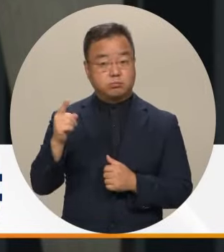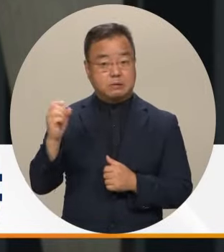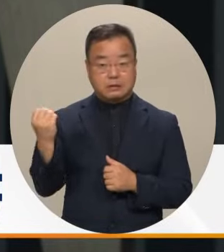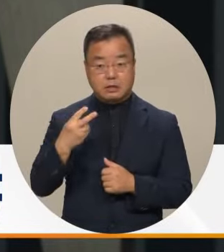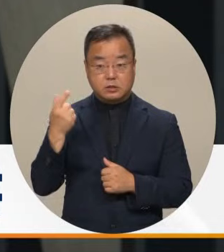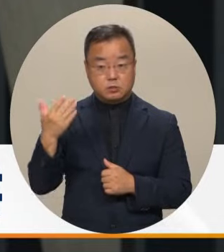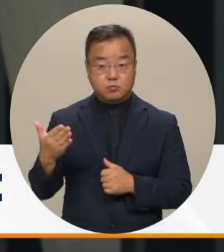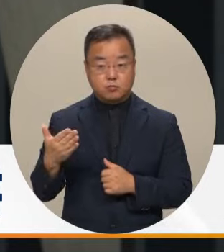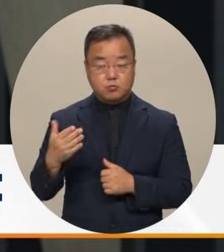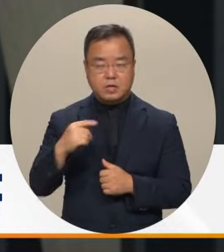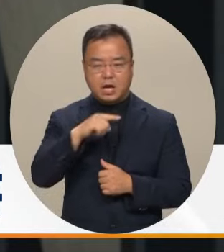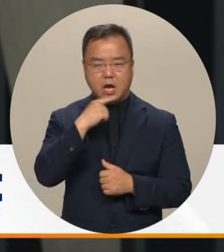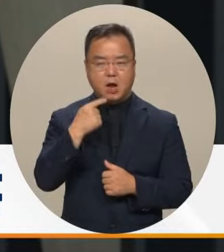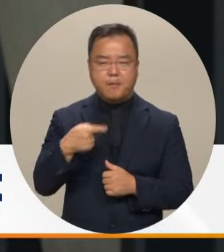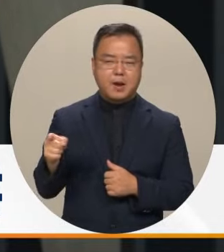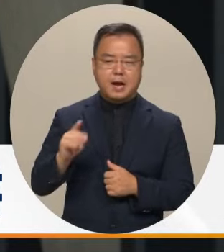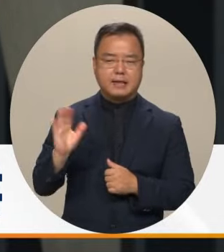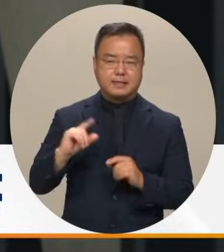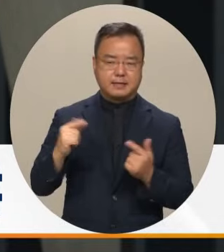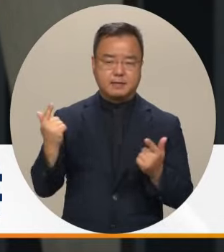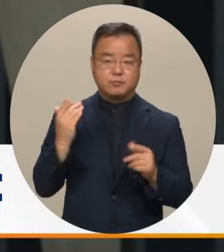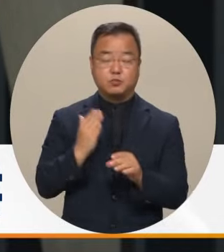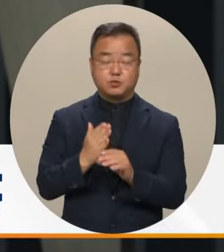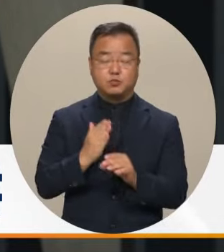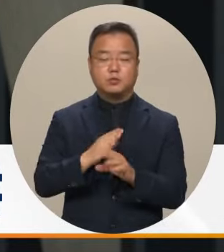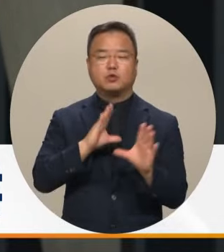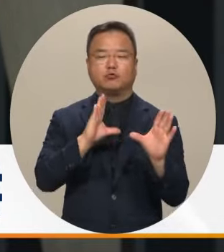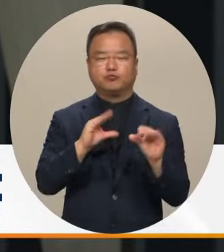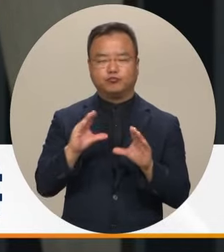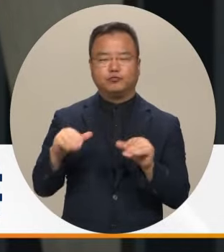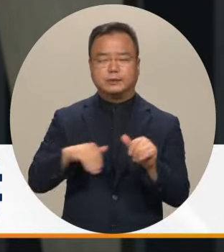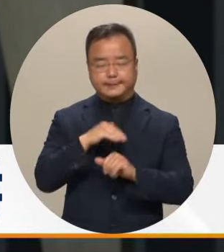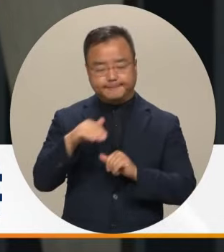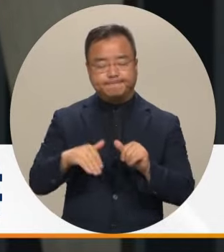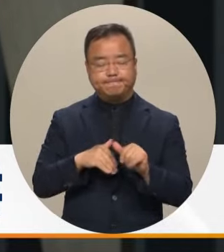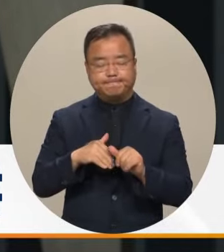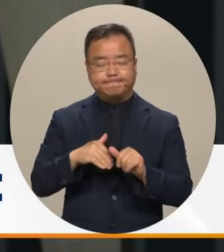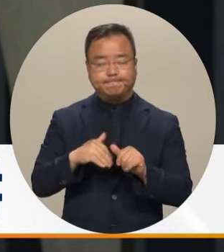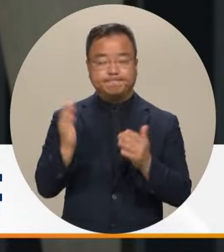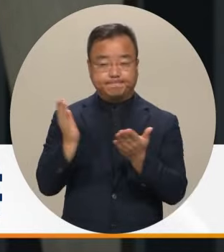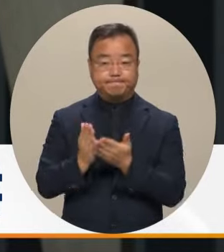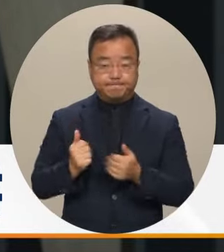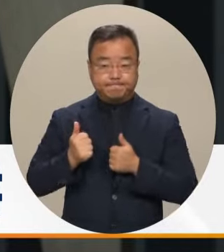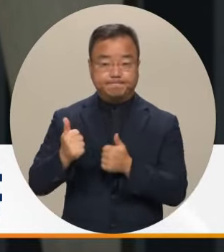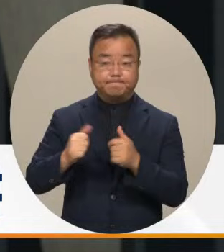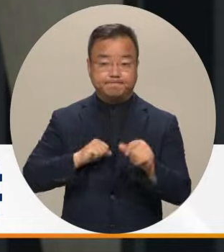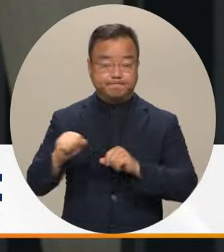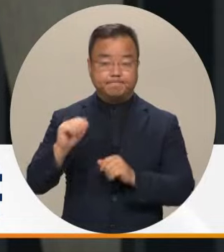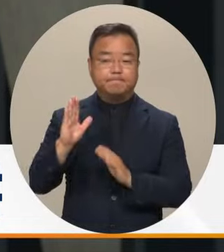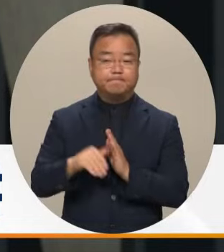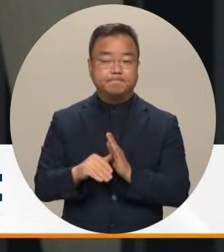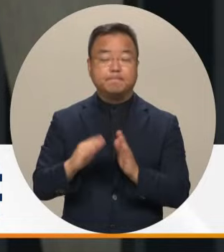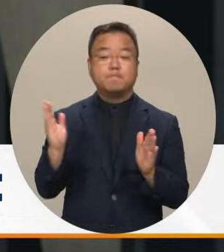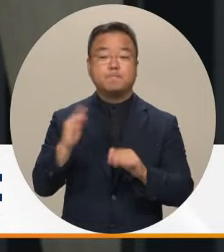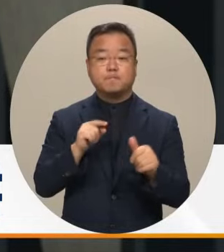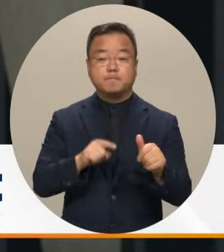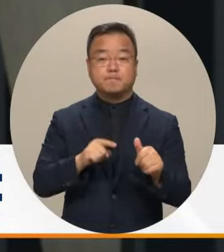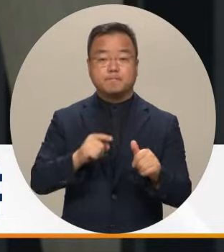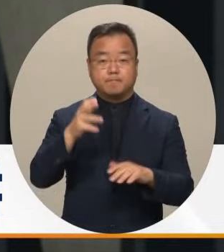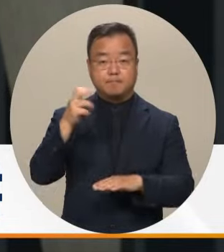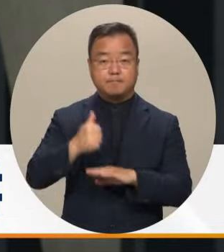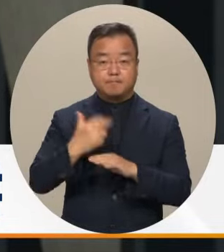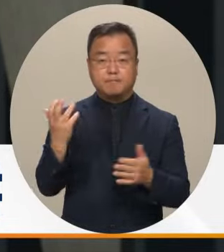아니거든요 그래서 조금 더 유연하게 예 그 상황을 좀 이렇게 어 진행한다면 우리 학생들이 좀 좋은 결과를